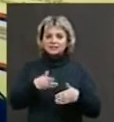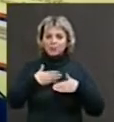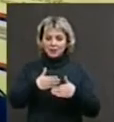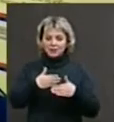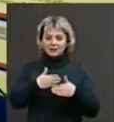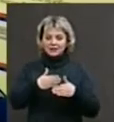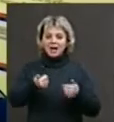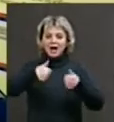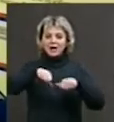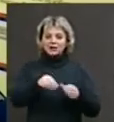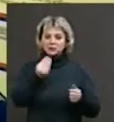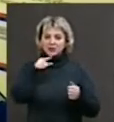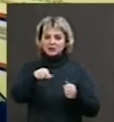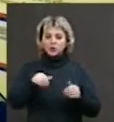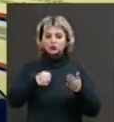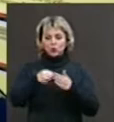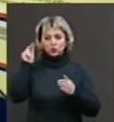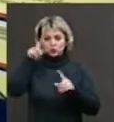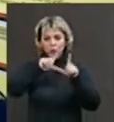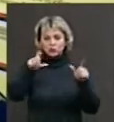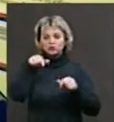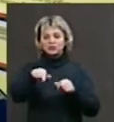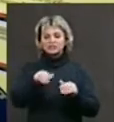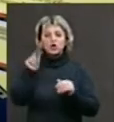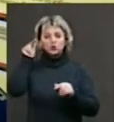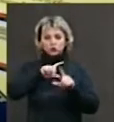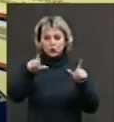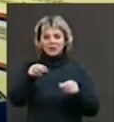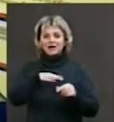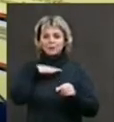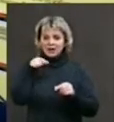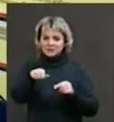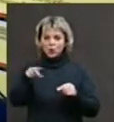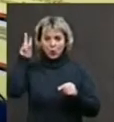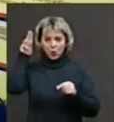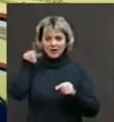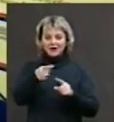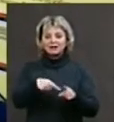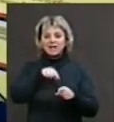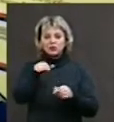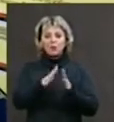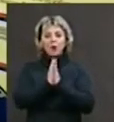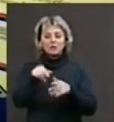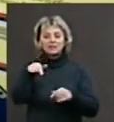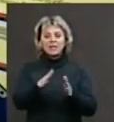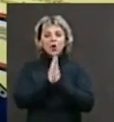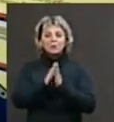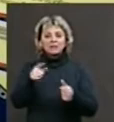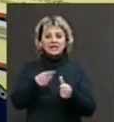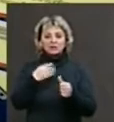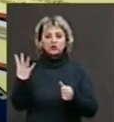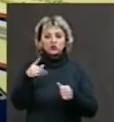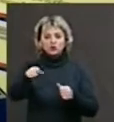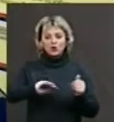посодействовали организации питания в дошкольных учреждениях и школьных диетическим мясом кролика. Вот об этом попросил. Попросил от имени